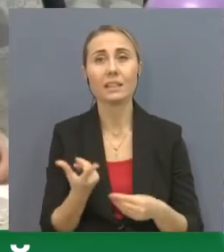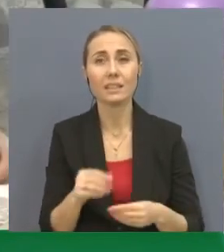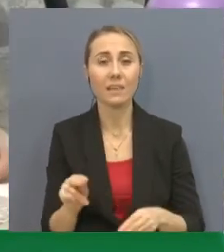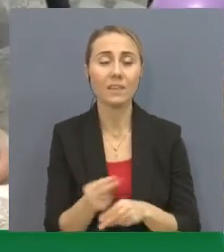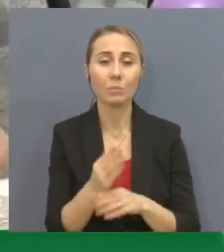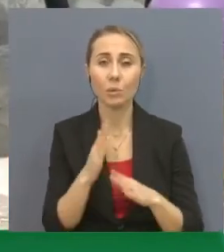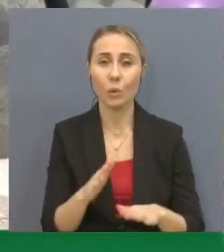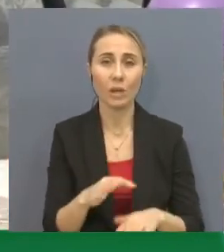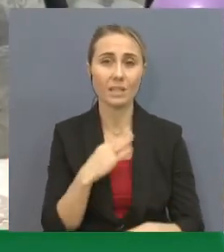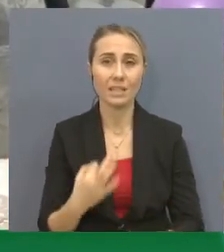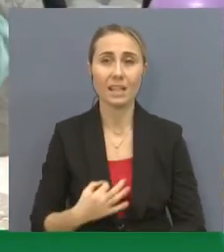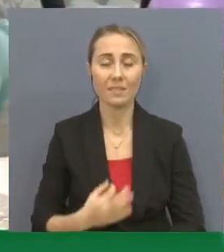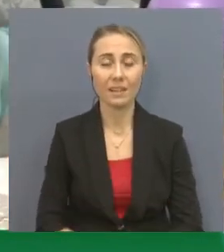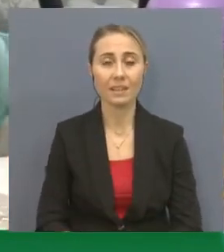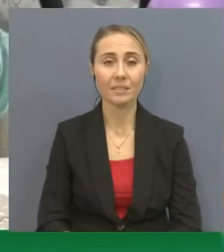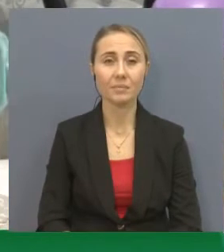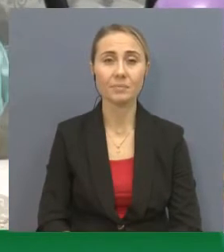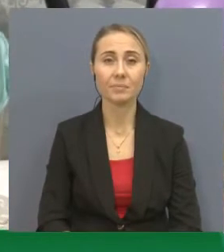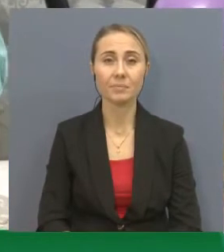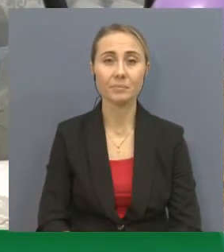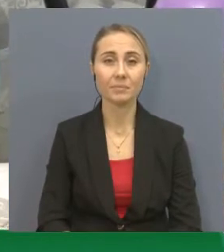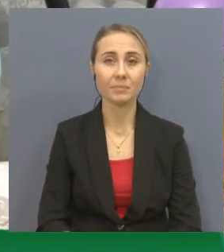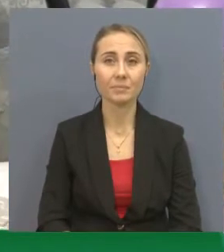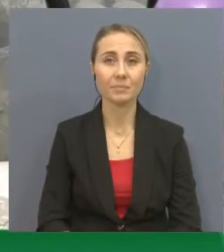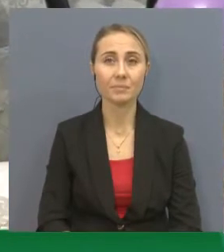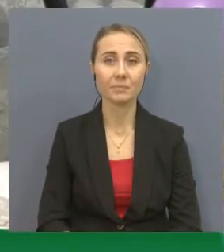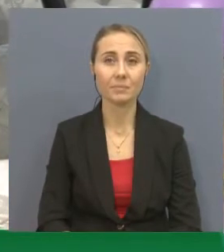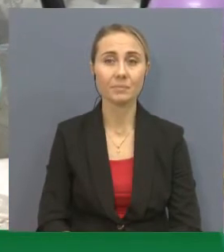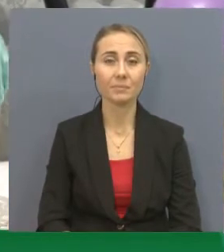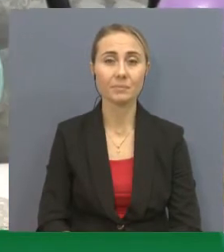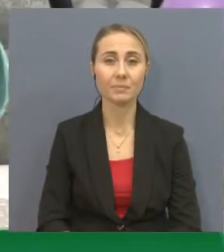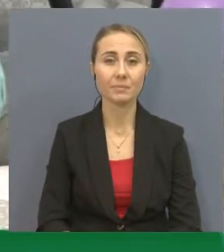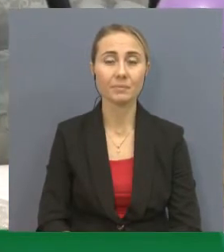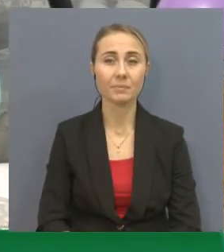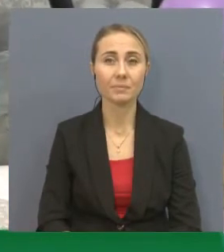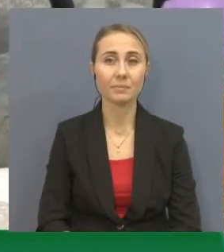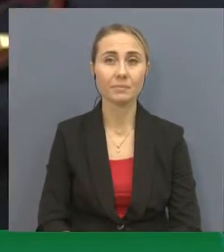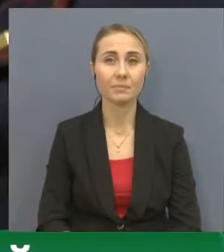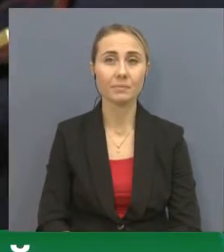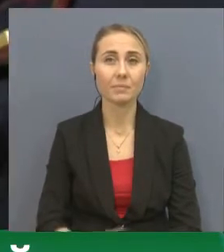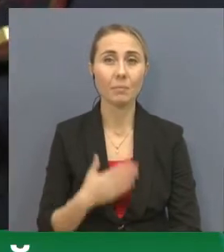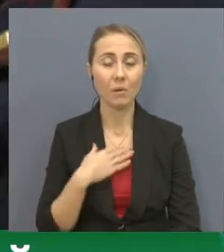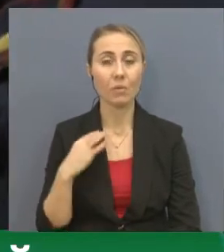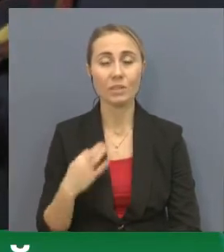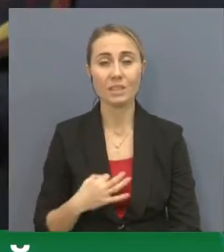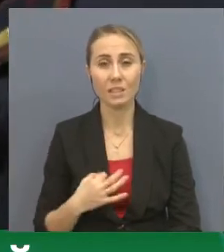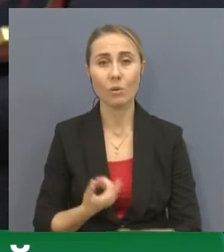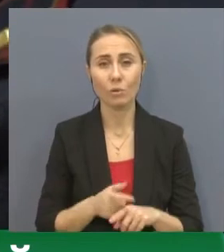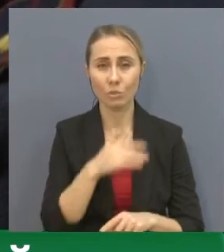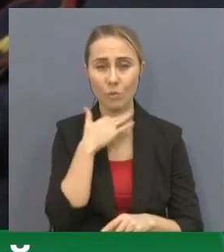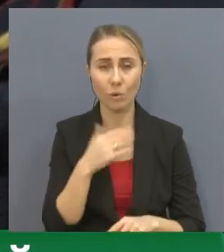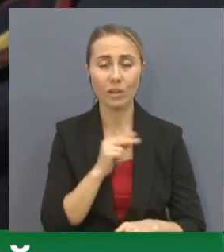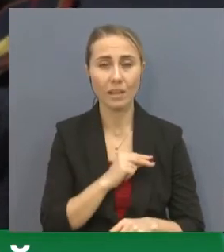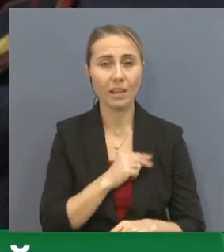в баллонах туда вон мой one and black ua ну вот арбуз привет органам за опавшим спас моего сына много работы нет